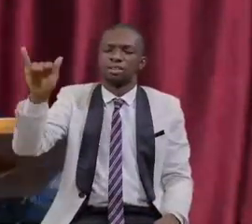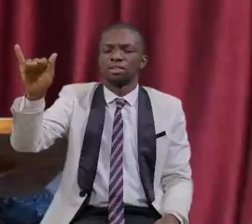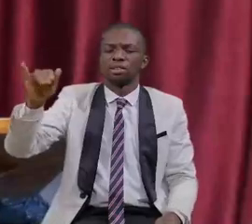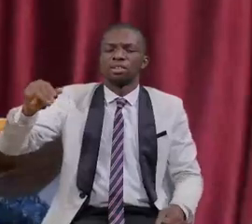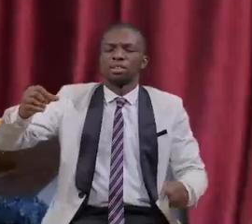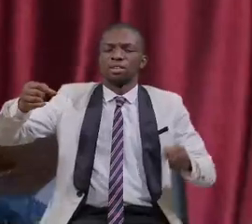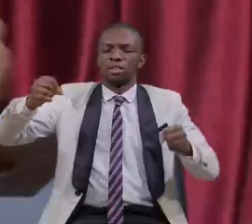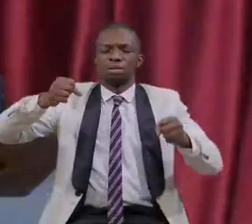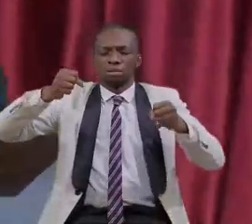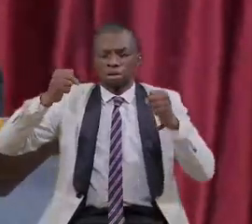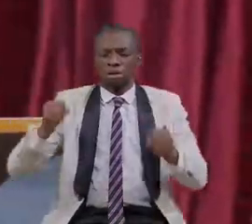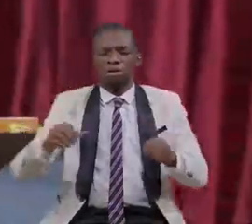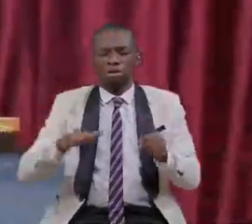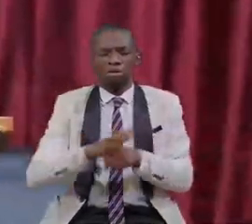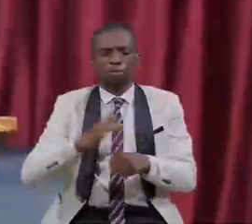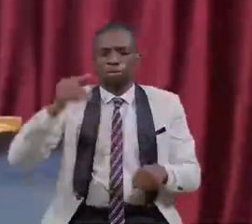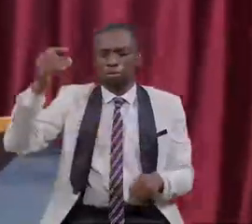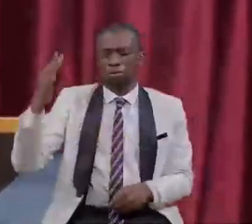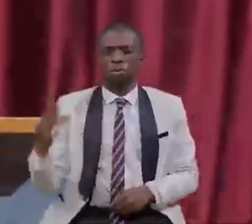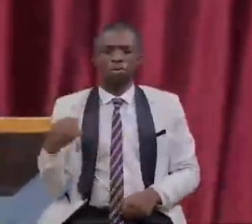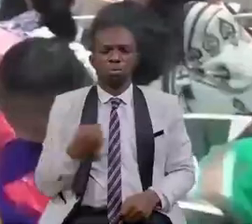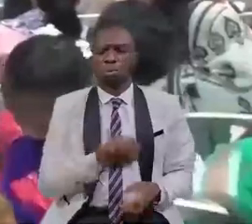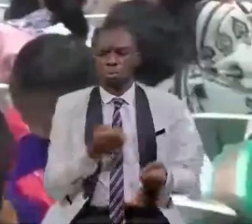Nous voulons reconnaître cela maintenant.